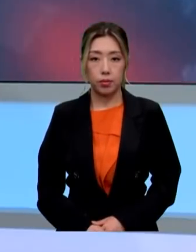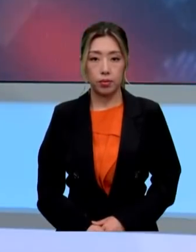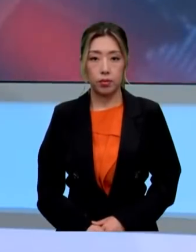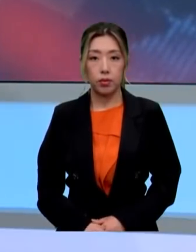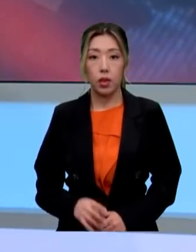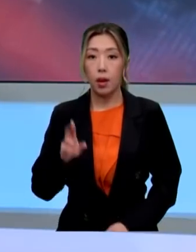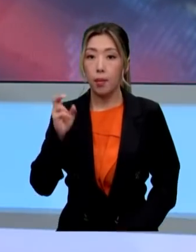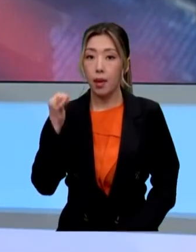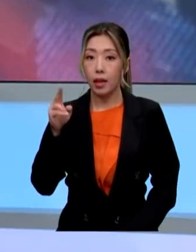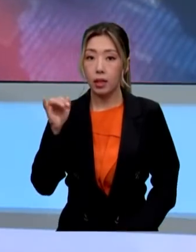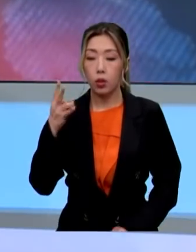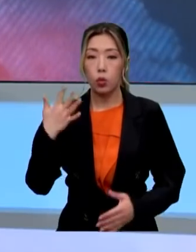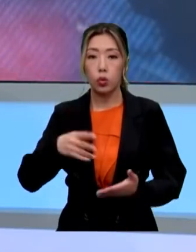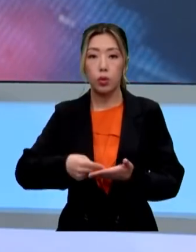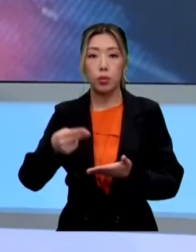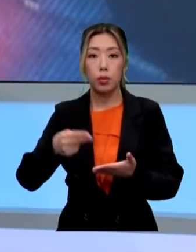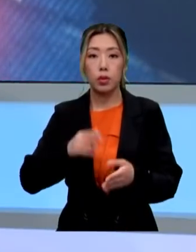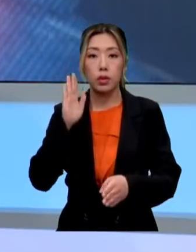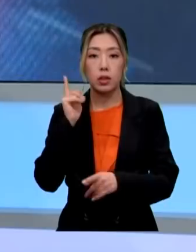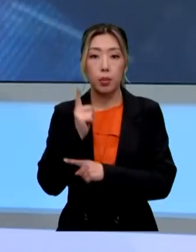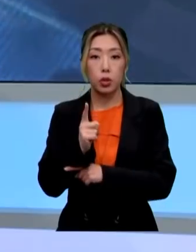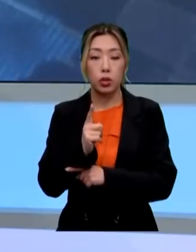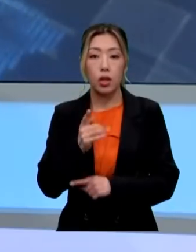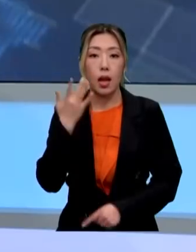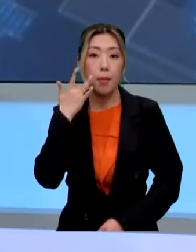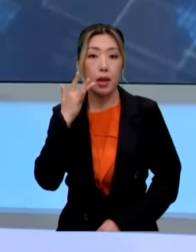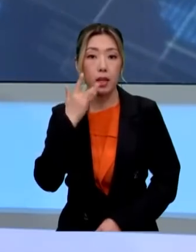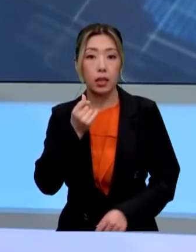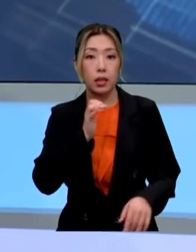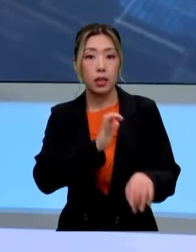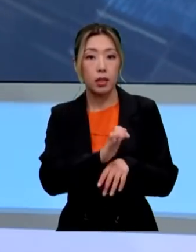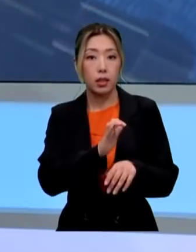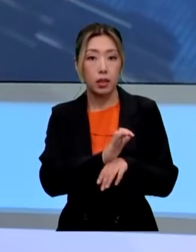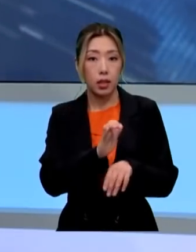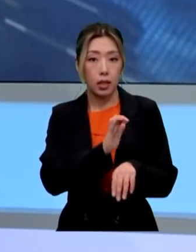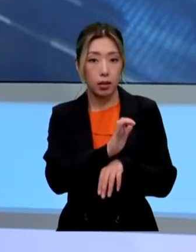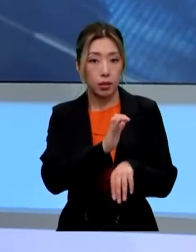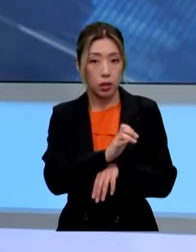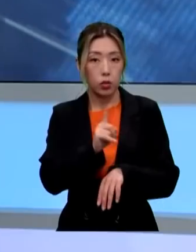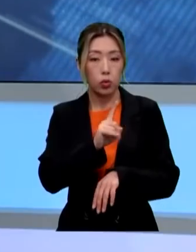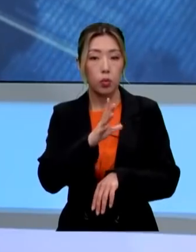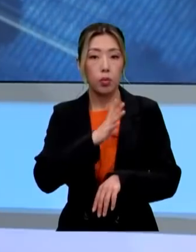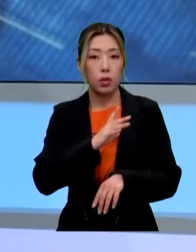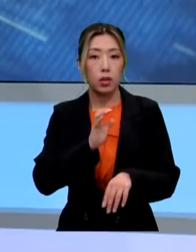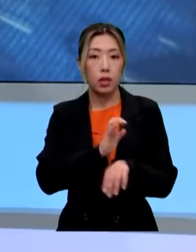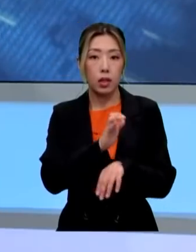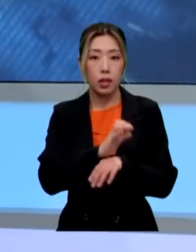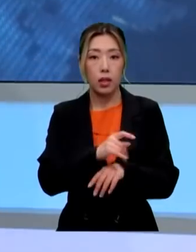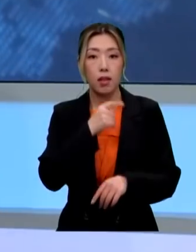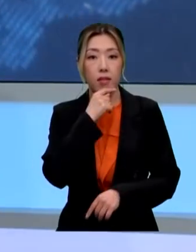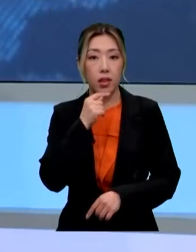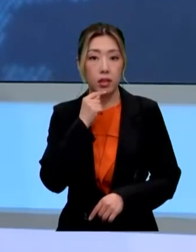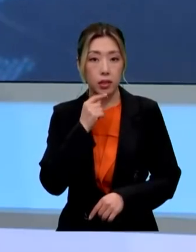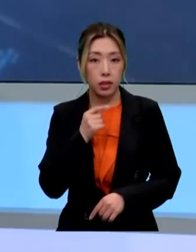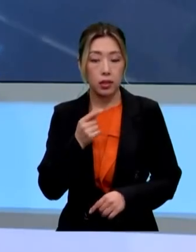Однако Байден уже подписал указ, запрещающий американцам инвестировать в ДНР и ЛНР, импортировать товары или экспортировать из